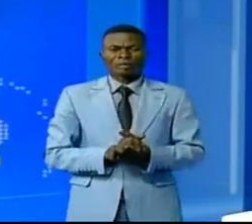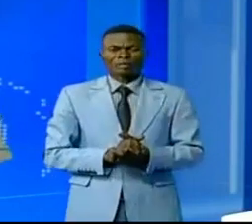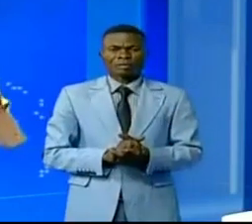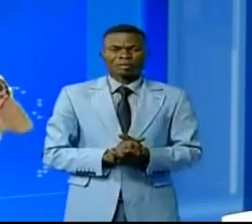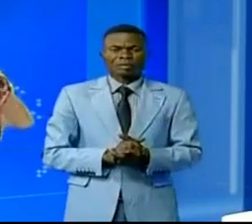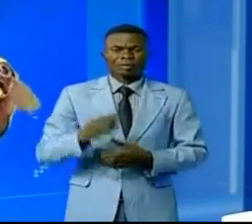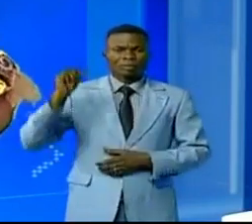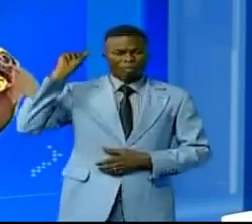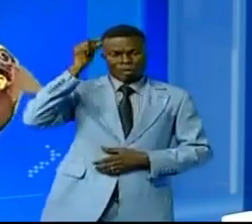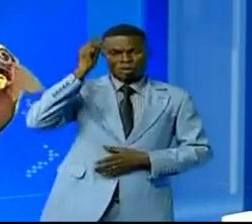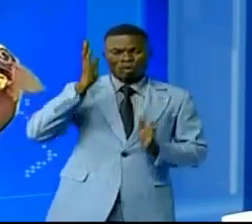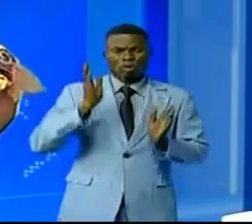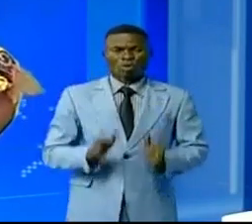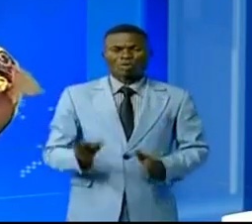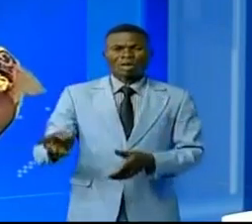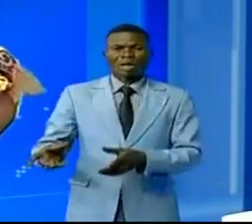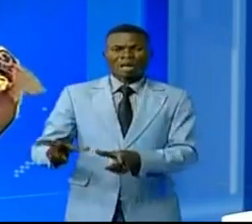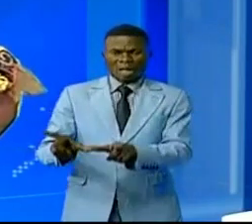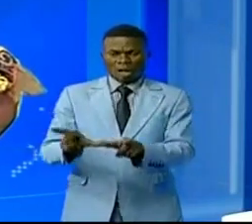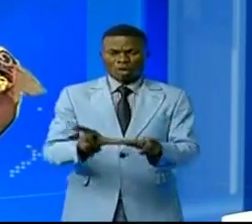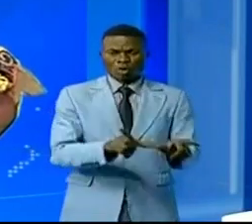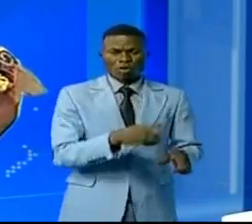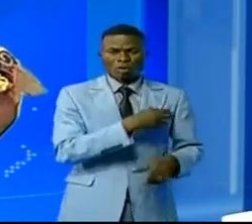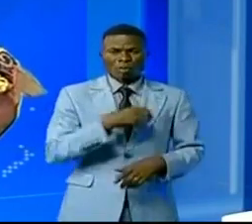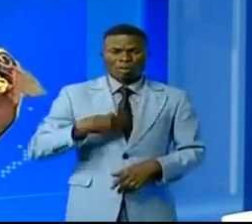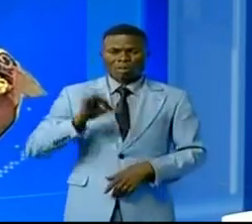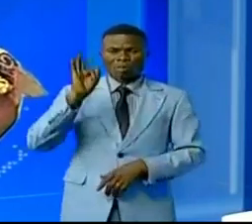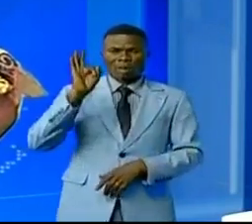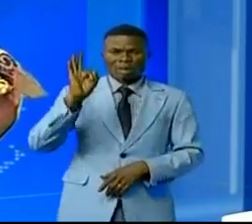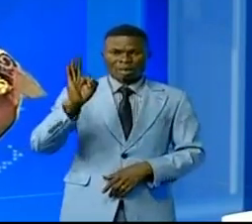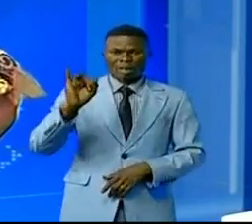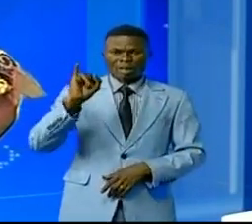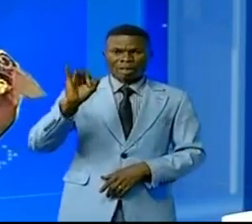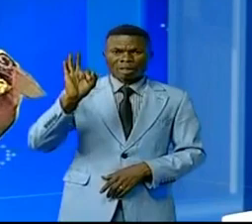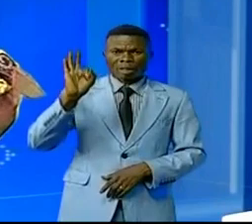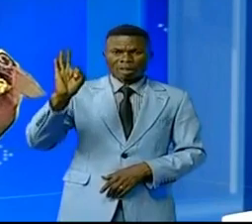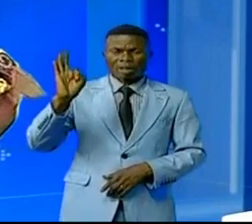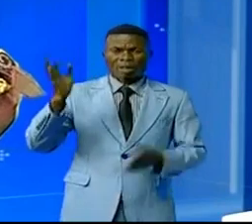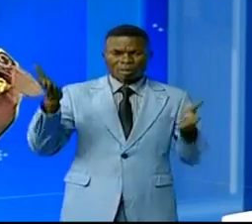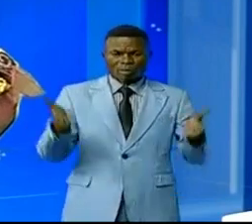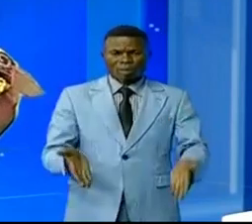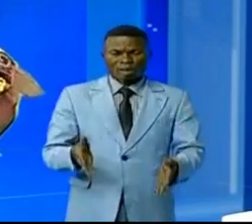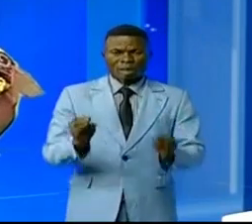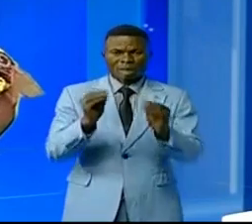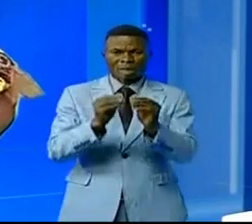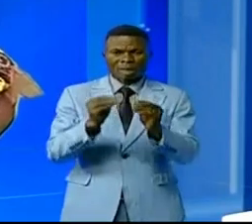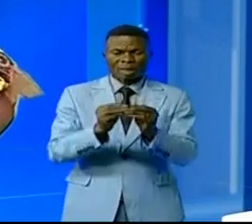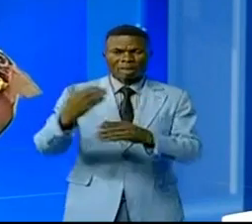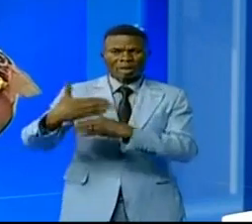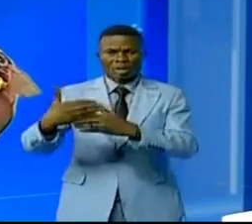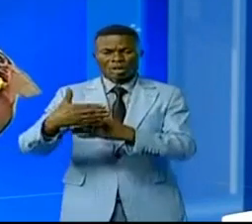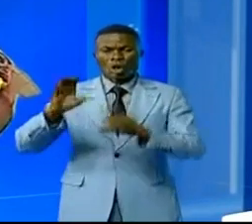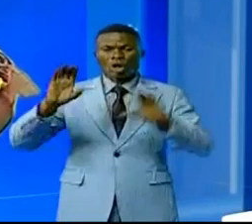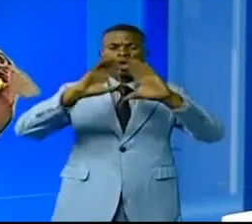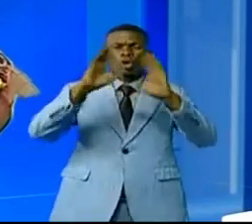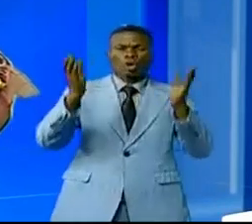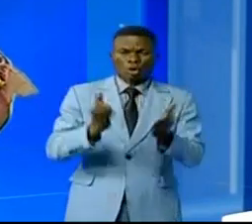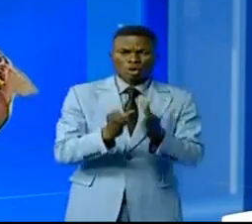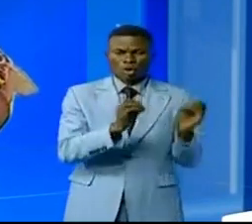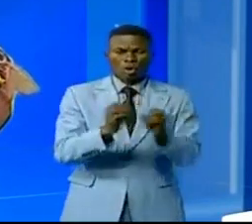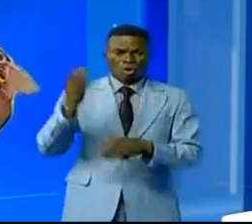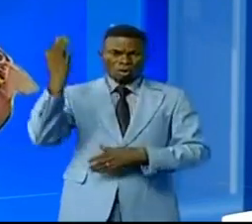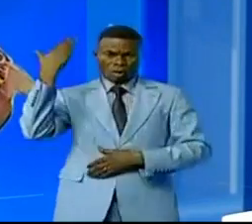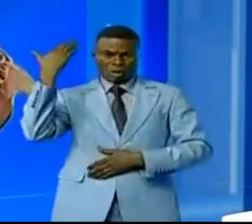Le gouverneur de Lualaba, Fifi Masuka, était parmi les participants de la réunion de rapprochement des communautés tenue